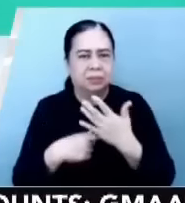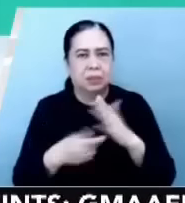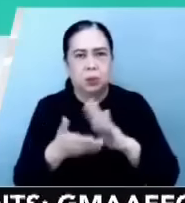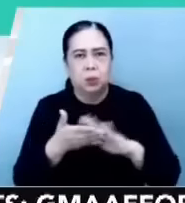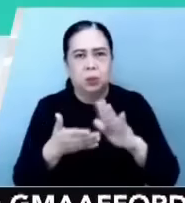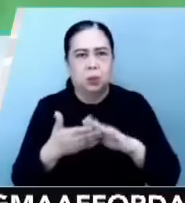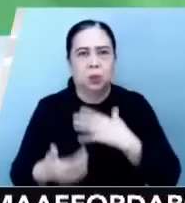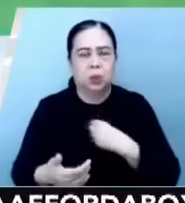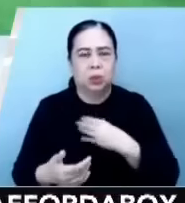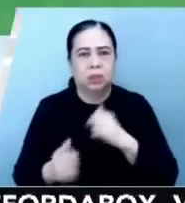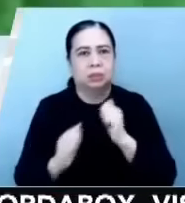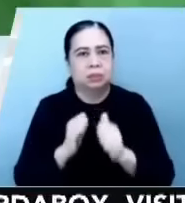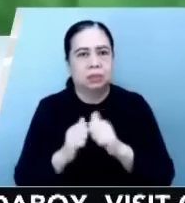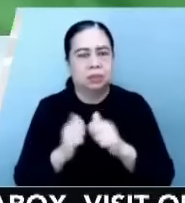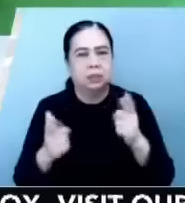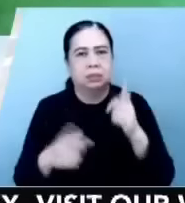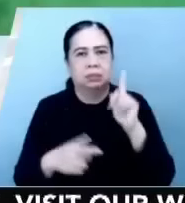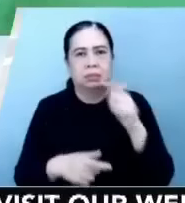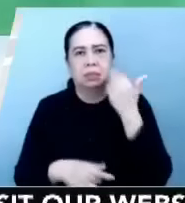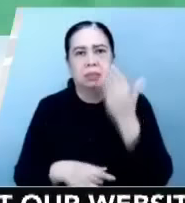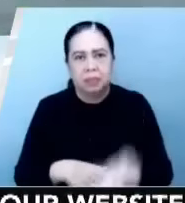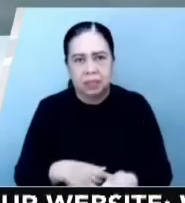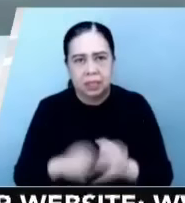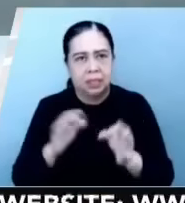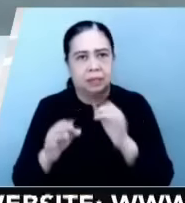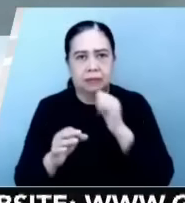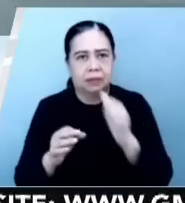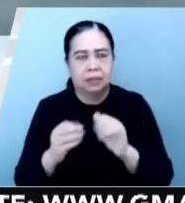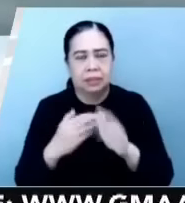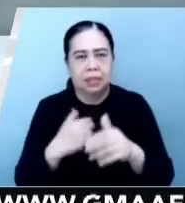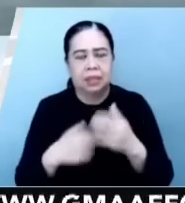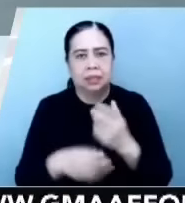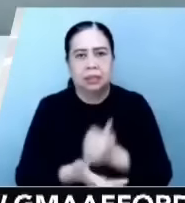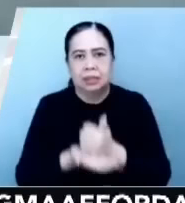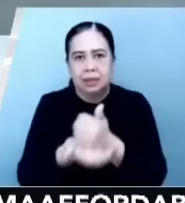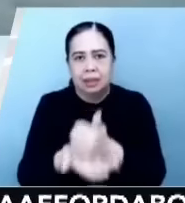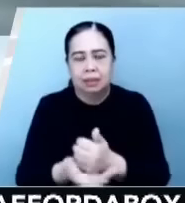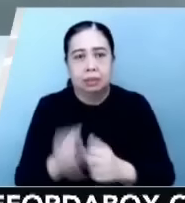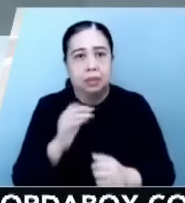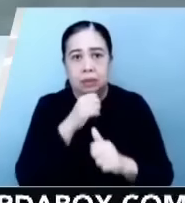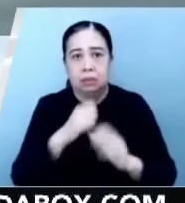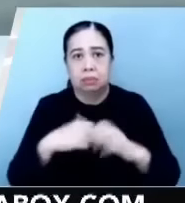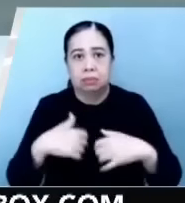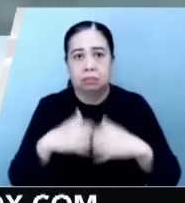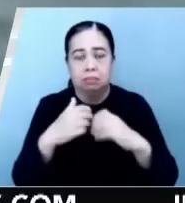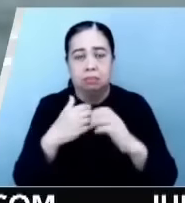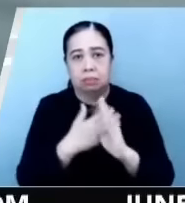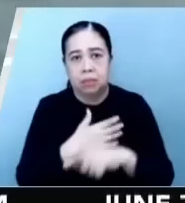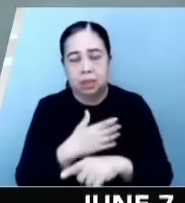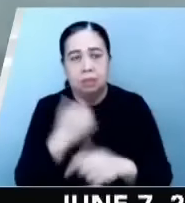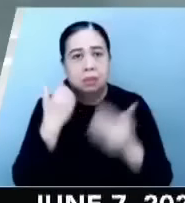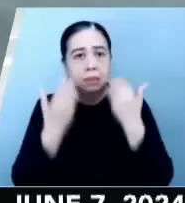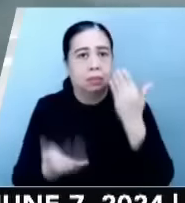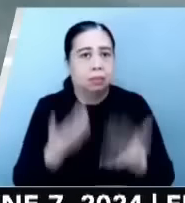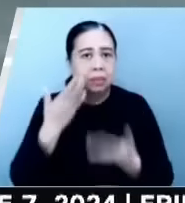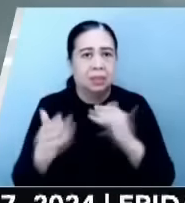sa maaring tuluyang mamatay kapag hindi naka-recover. Kapag hindi siya naka-recover, mamamatay siya. Parang sa